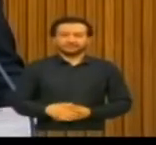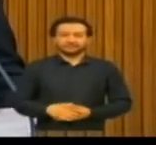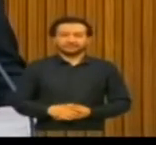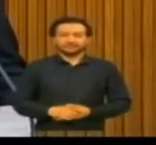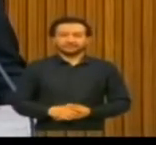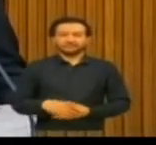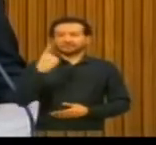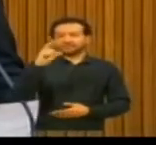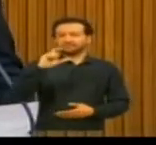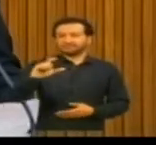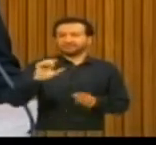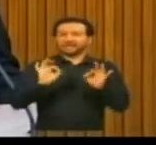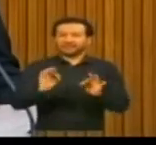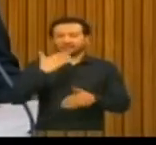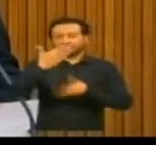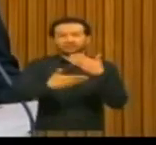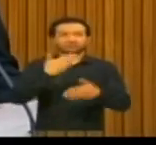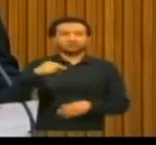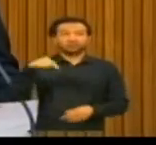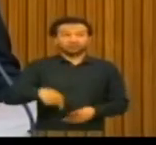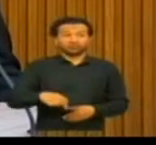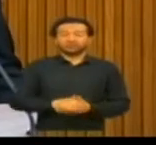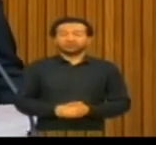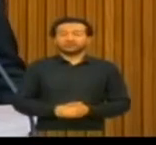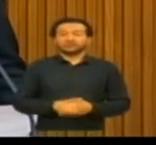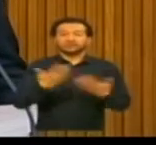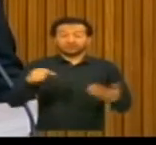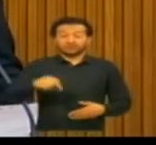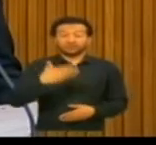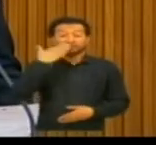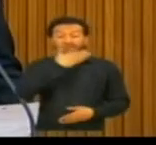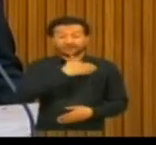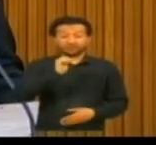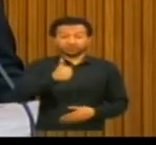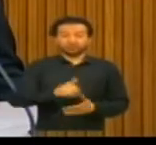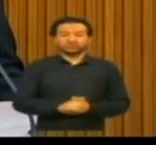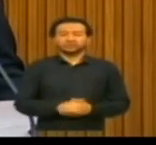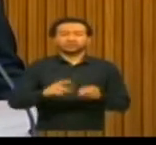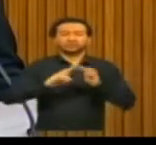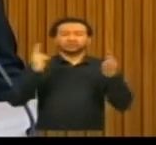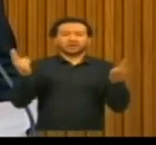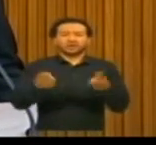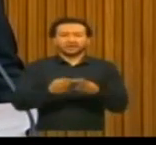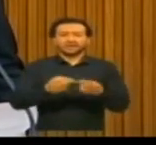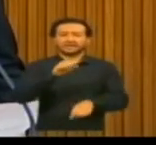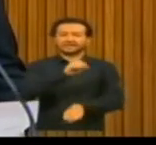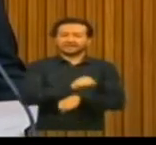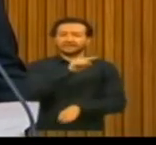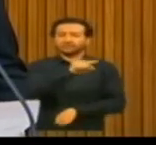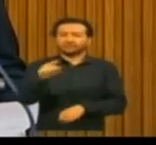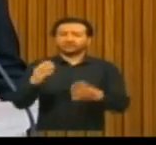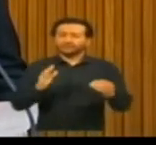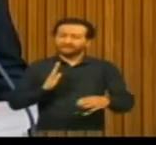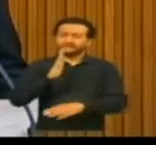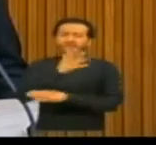Bir paragrafı aynen okuyorum. Bugün, yani bu Ramazan günü, dünyada cezaevlerinde en çok